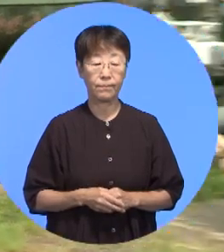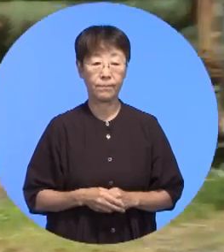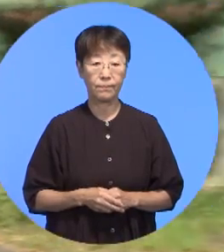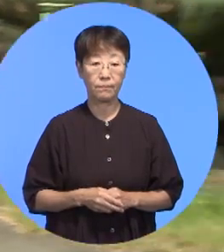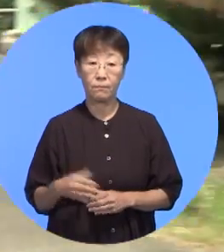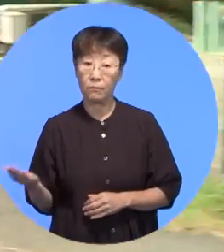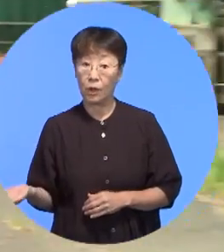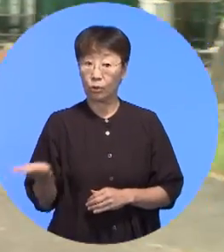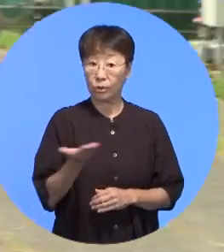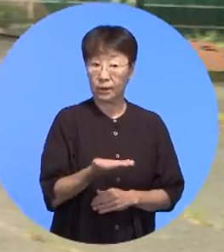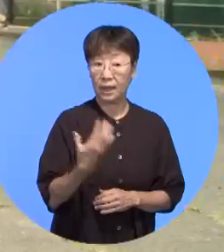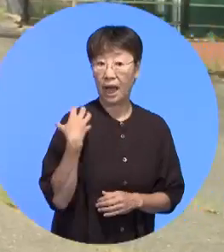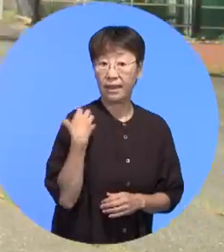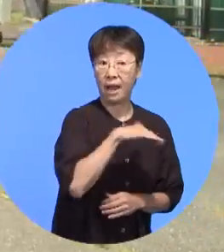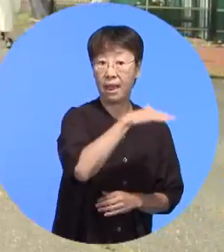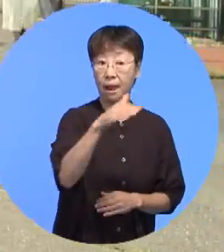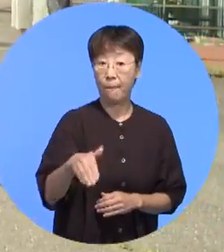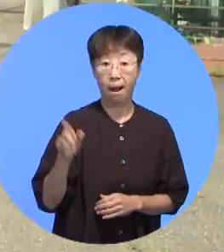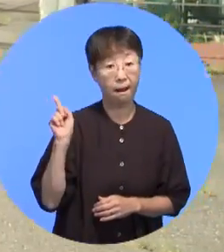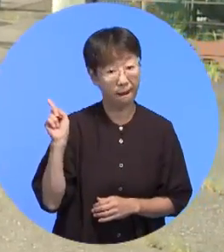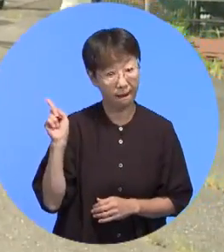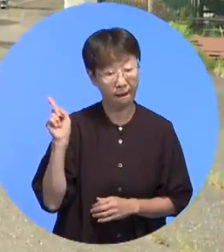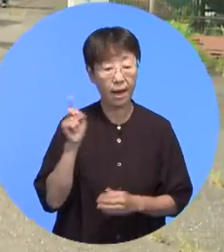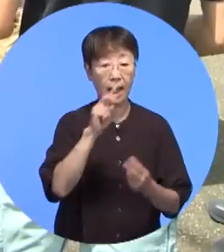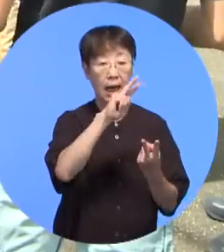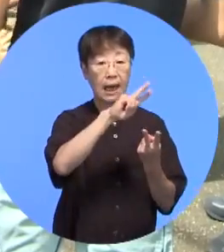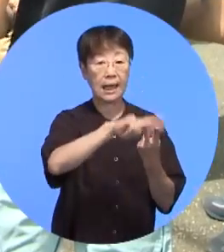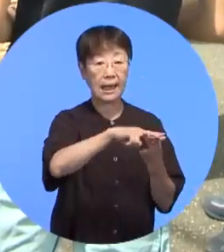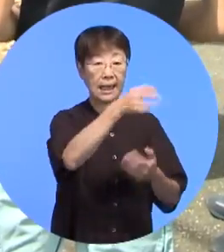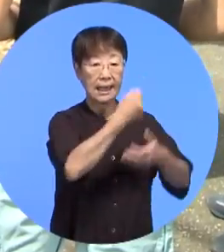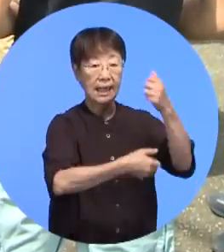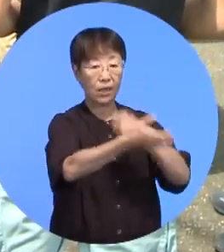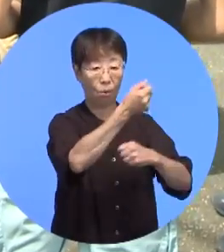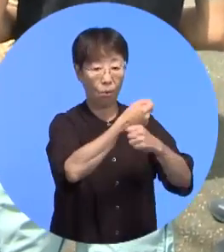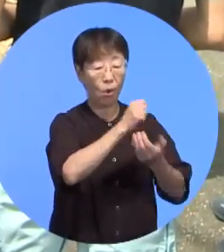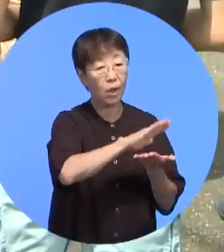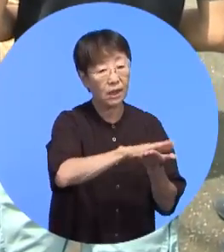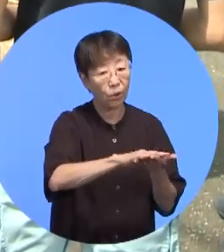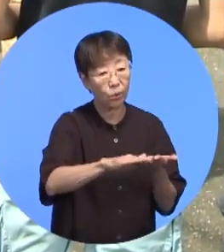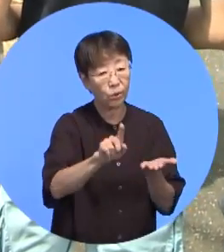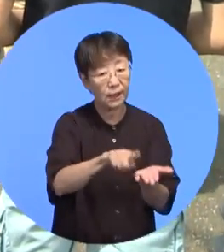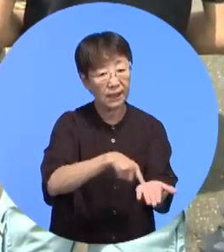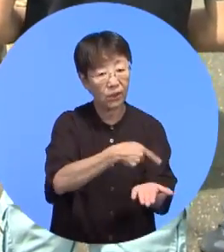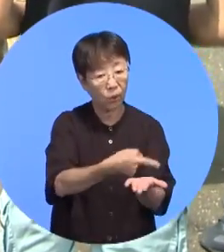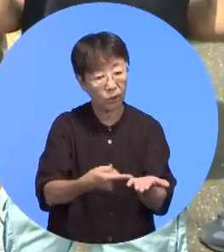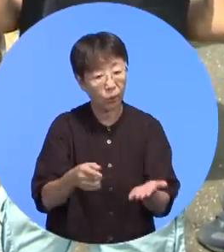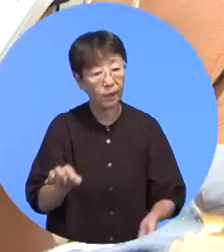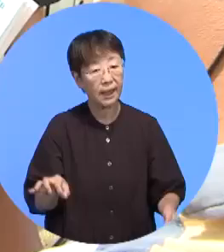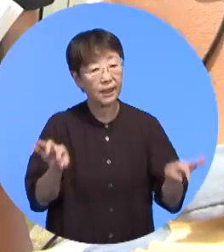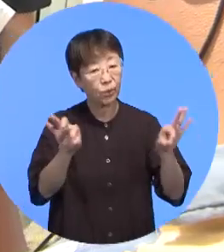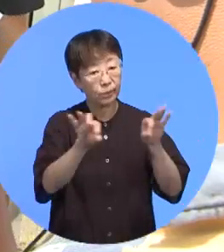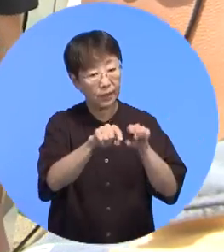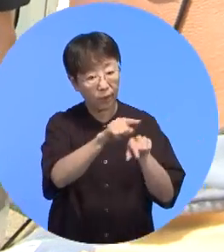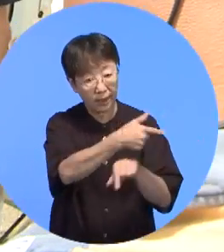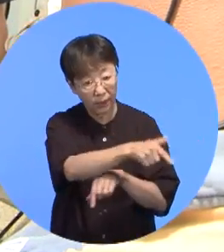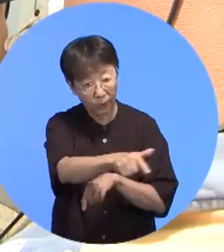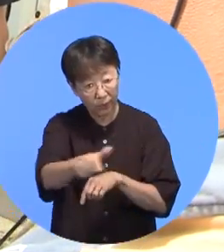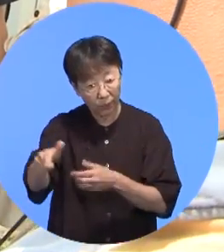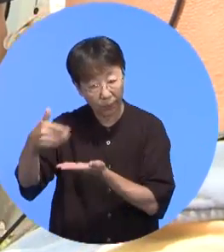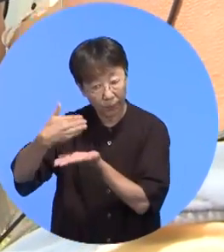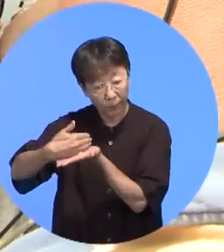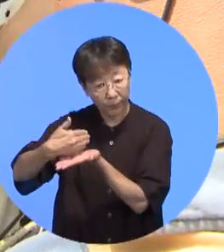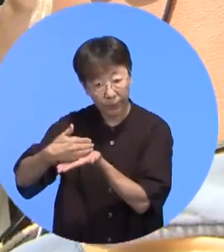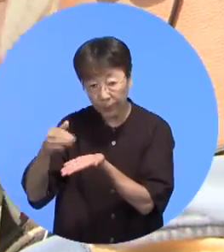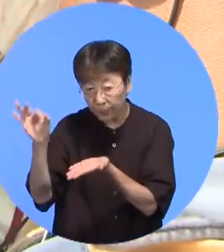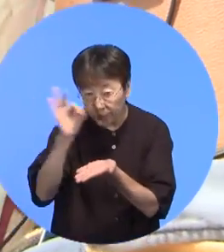そして片山浄水所に移動し、井戸や浄水処理の設備など説明を受けた実際の施設を視察し